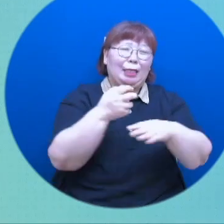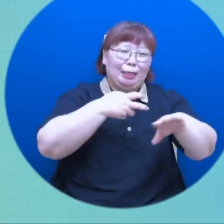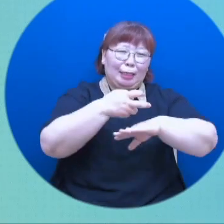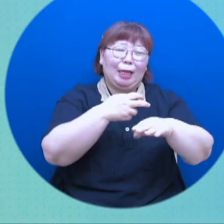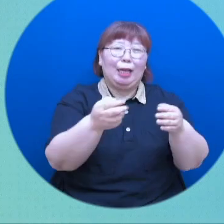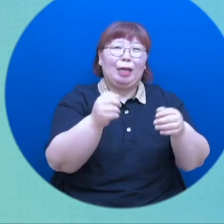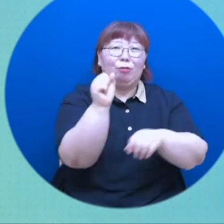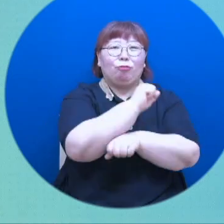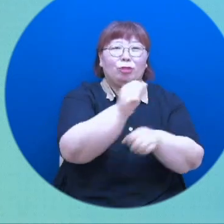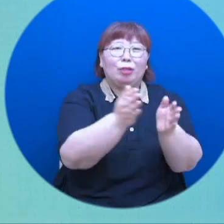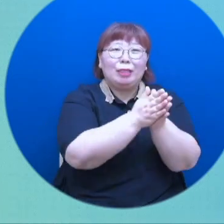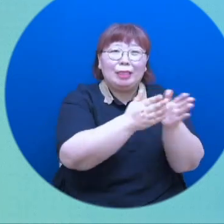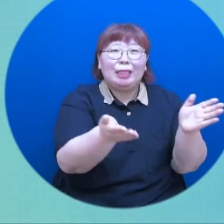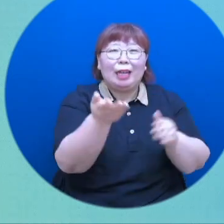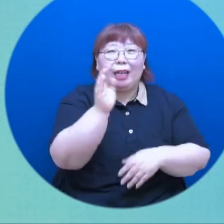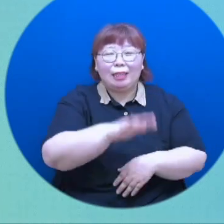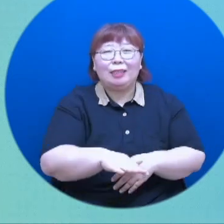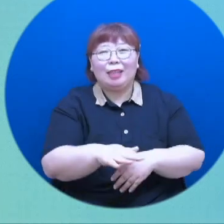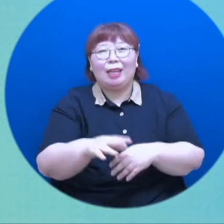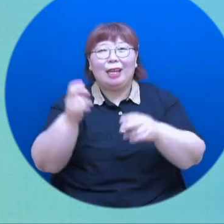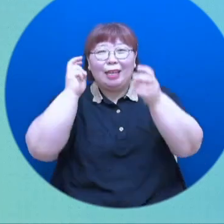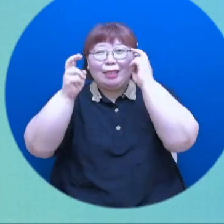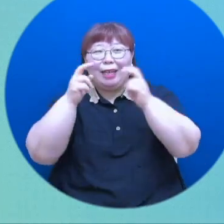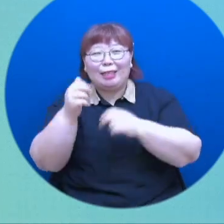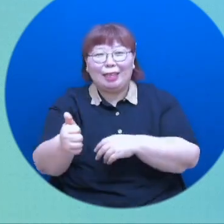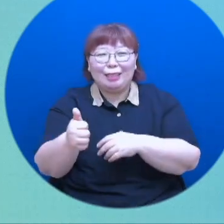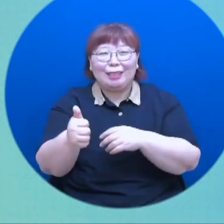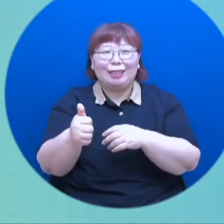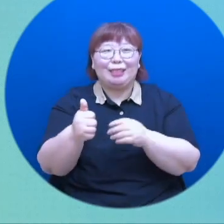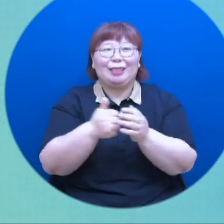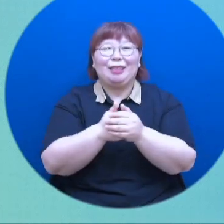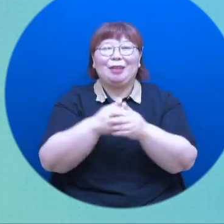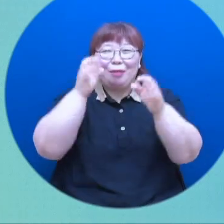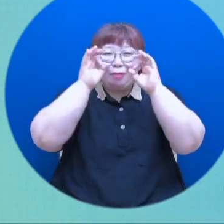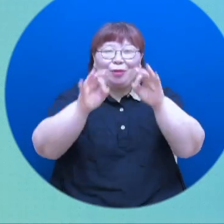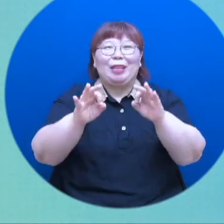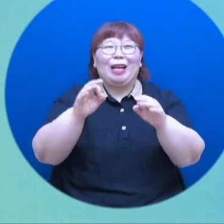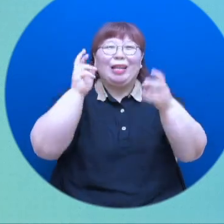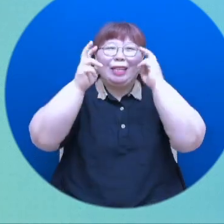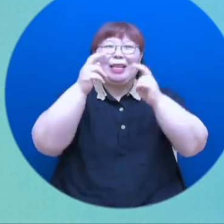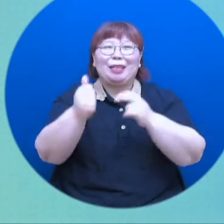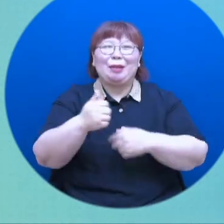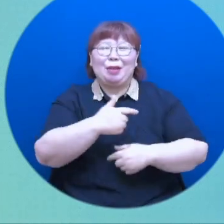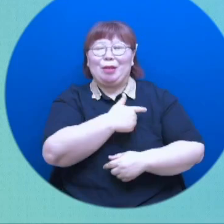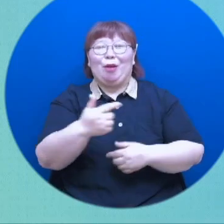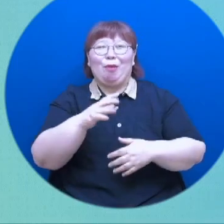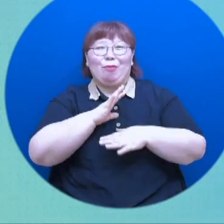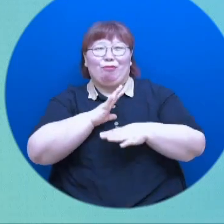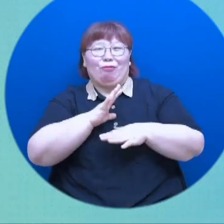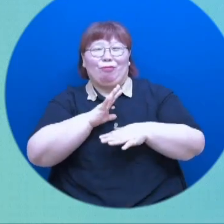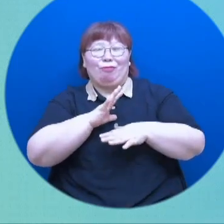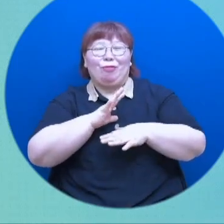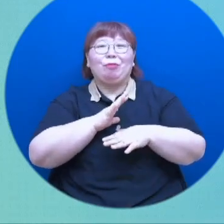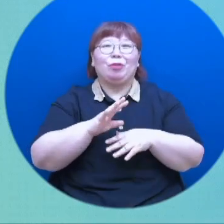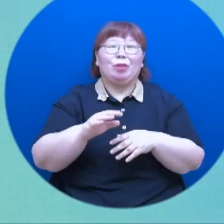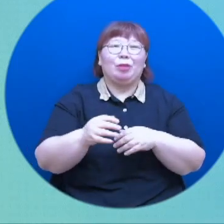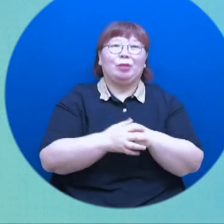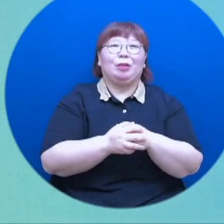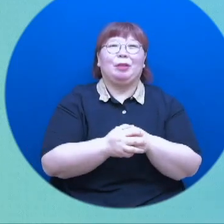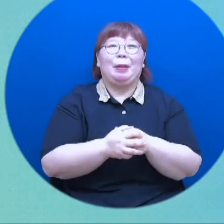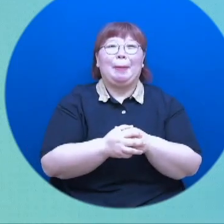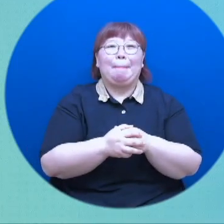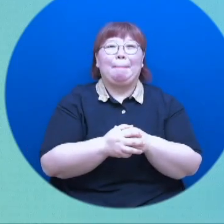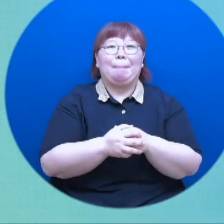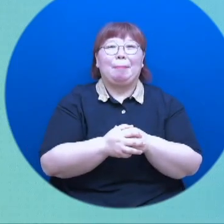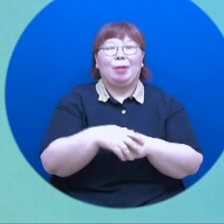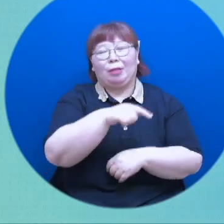문제는 사장님이야. 두려워서 손을 꼭 잡고 눈을 꼭 잡고 발을 힘을 주고 있는 거예요. 저녁이